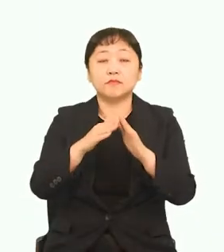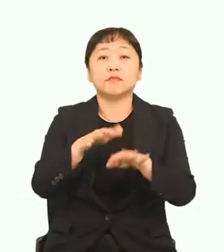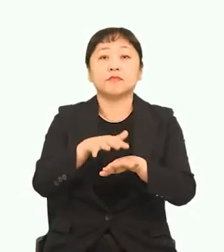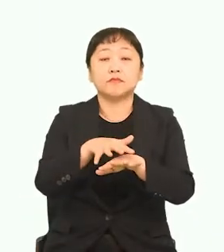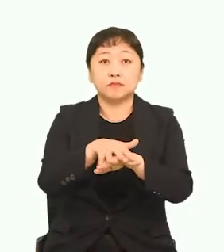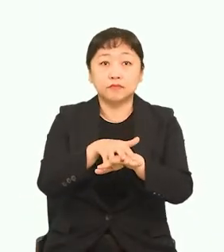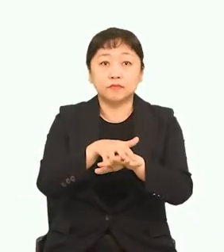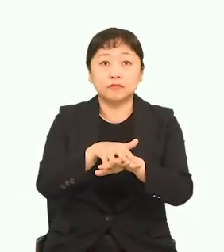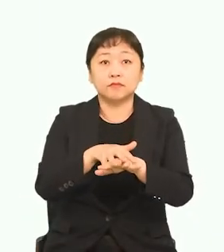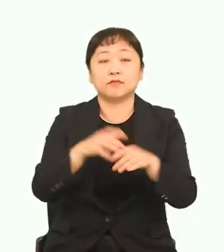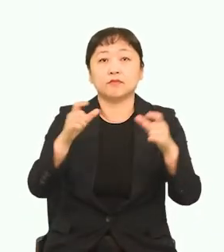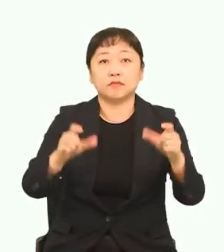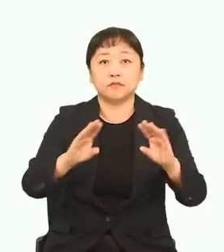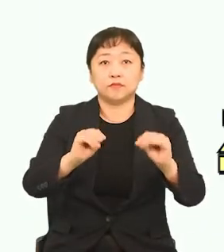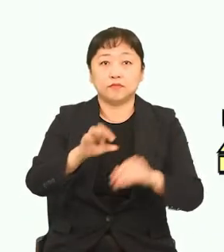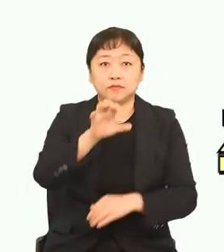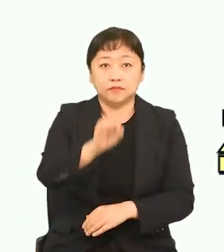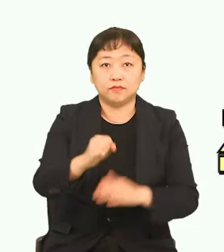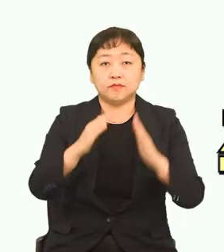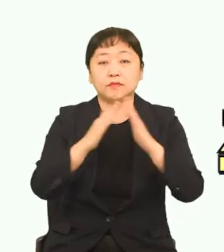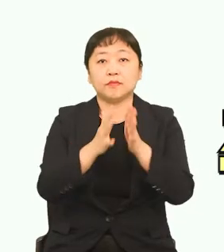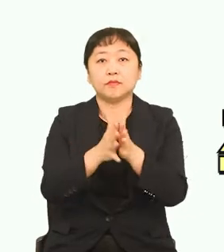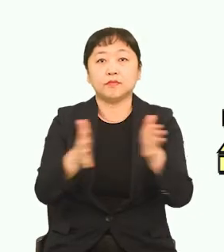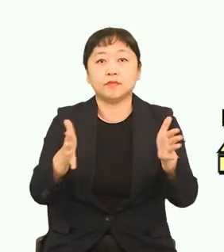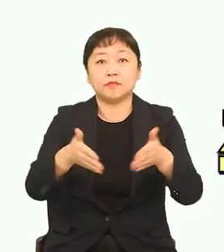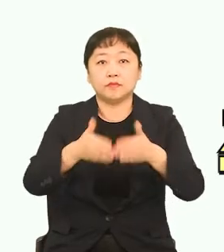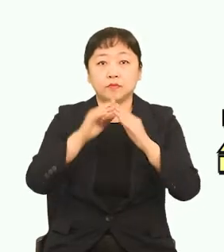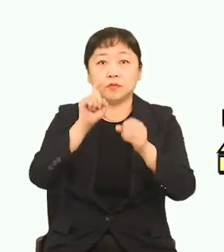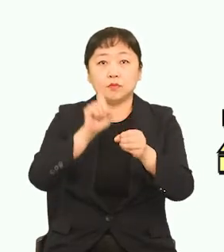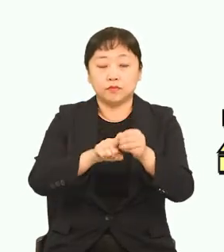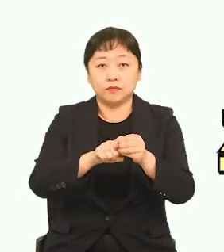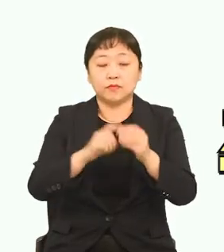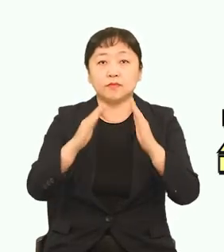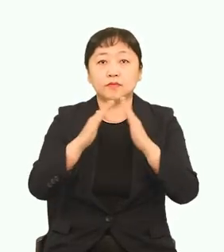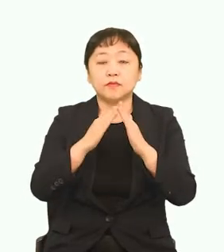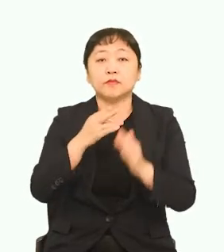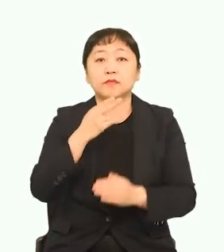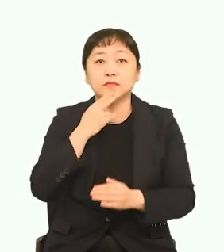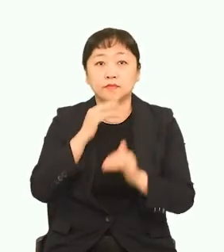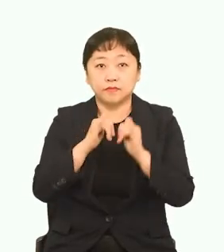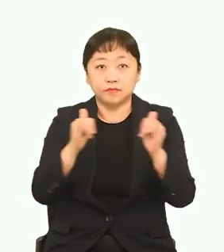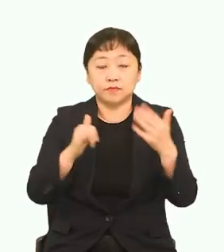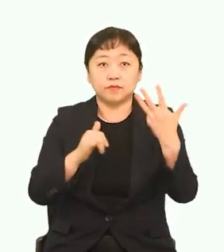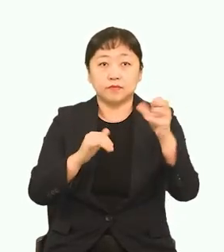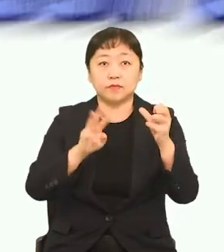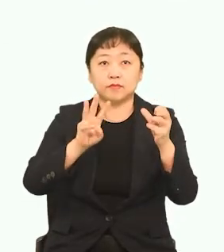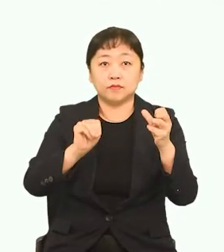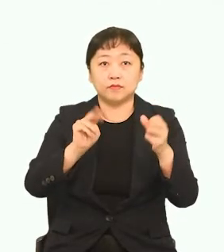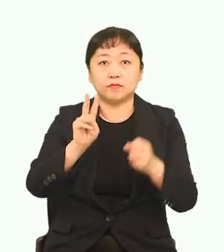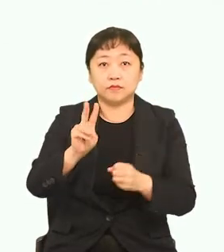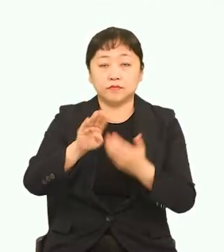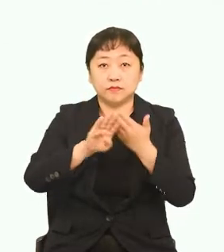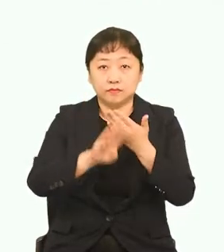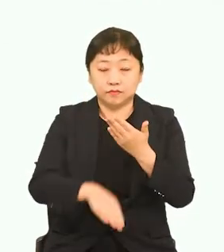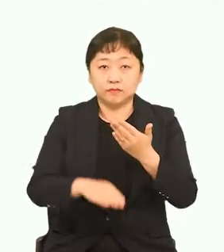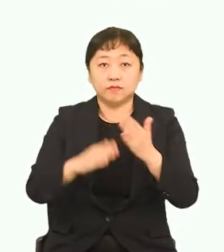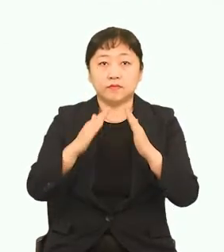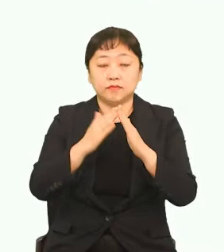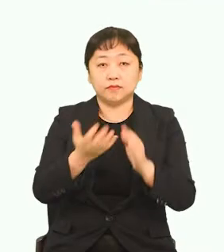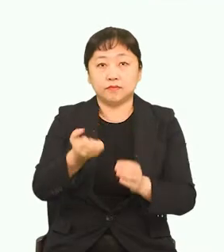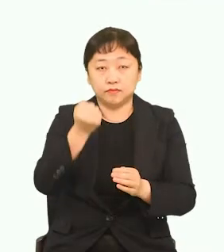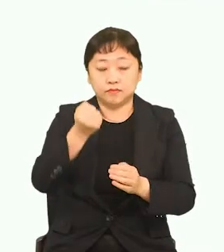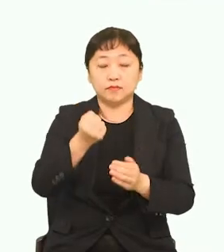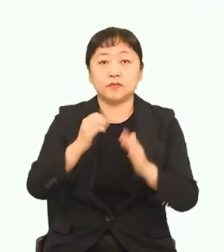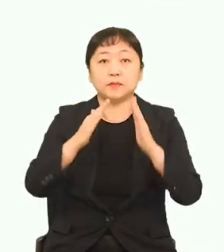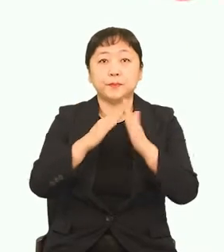지역주택조합은 특정 지역의 토지를 확보해 주택이나 아파트 건립을 목적으로 무주택자 또는 85제곱미터 이하